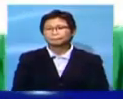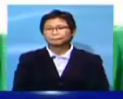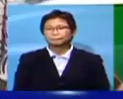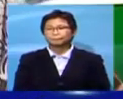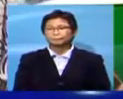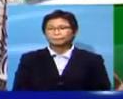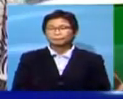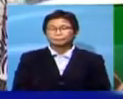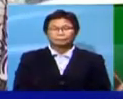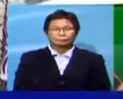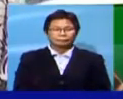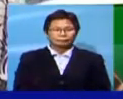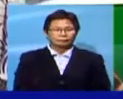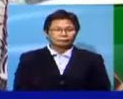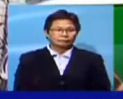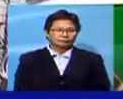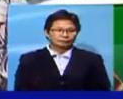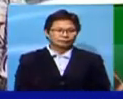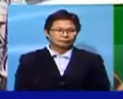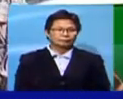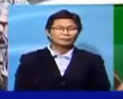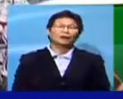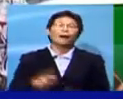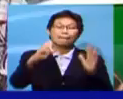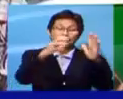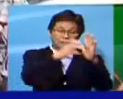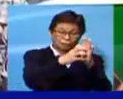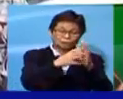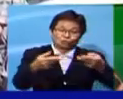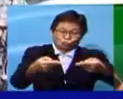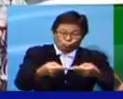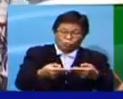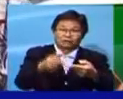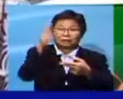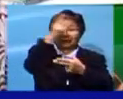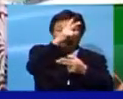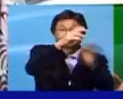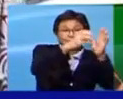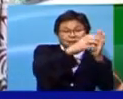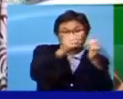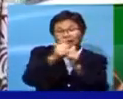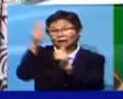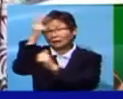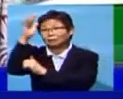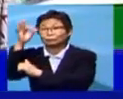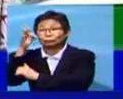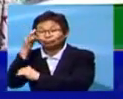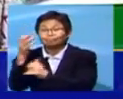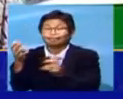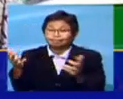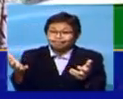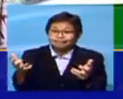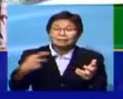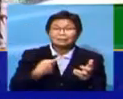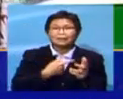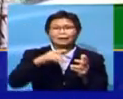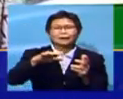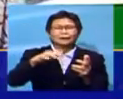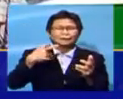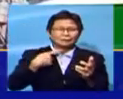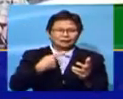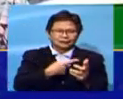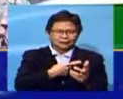kelmarin di pihak pas kita hubungan Kerajaan dengan kerajaan Parti dengan kerajaan kita mengambil pendekatan yang